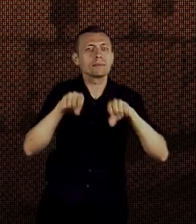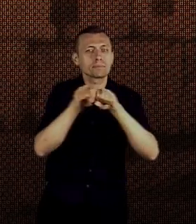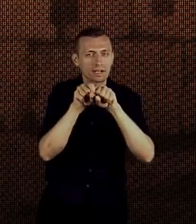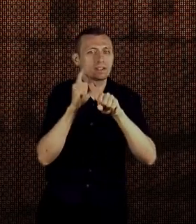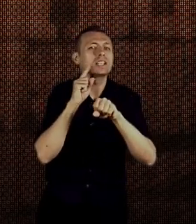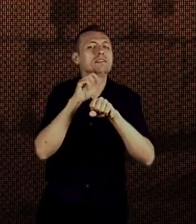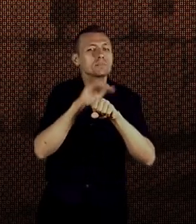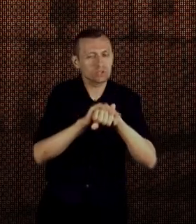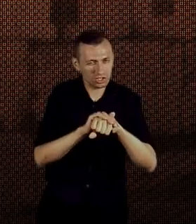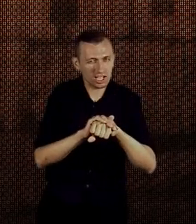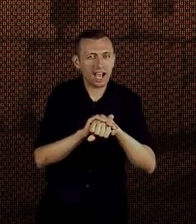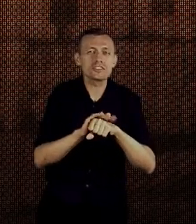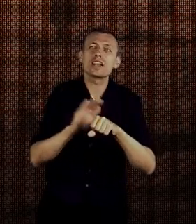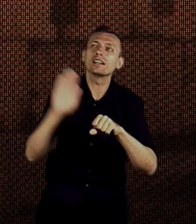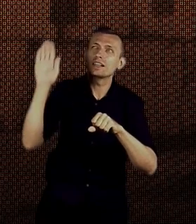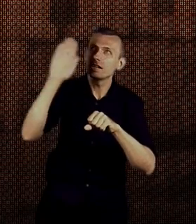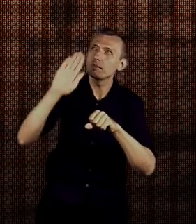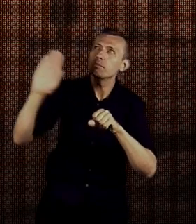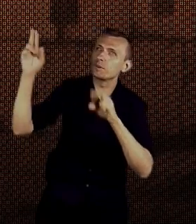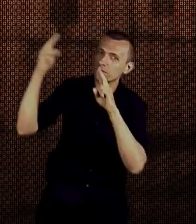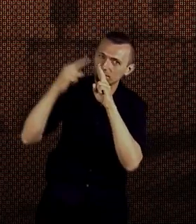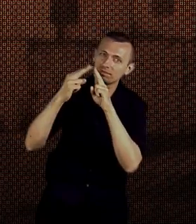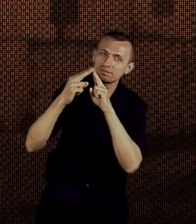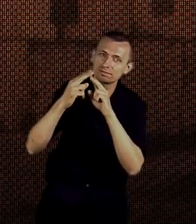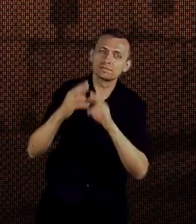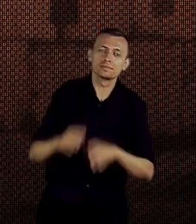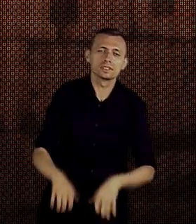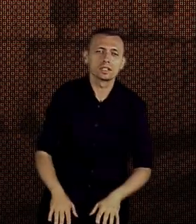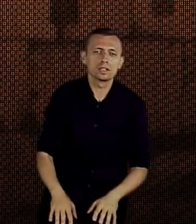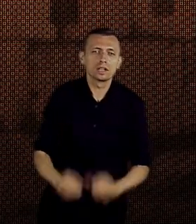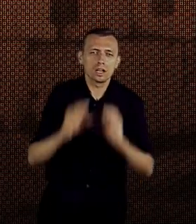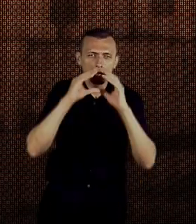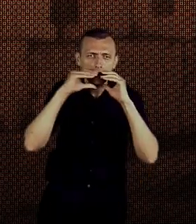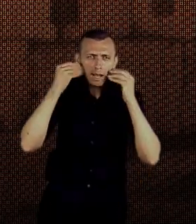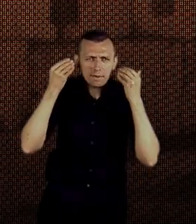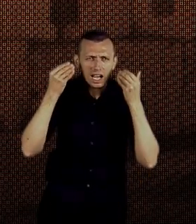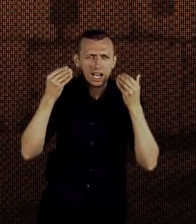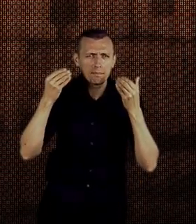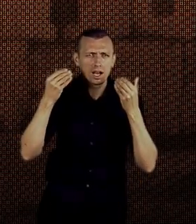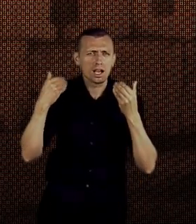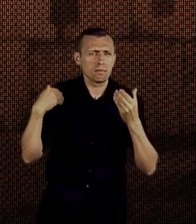Abraham został zbawiony, uratowany pod jednym warunkiem.